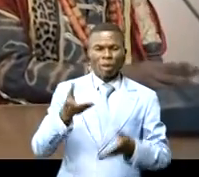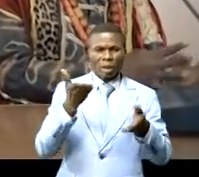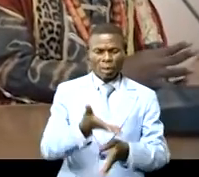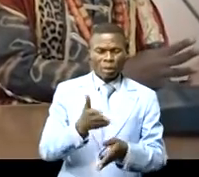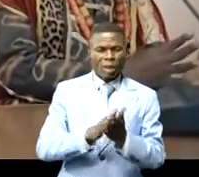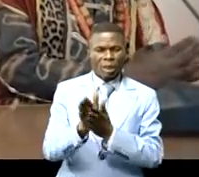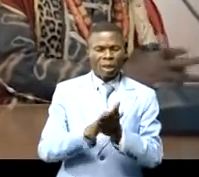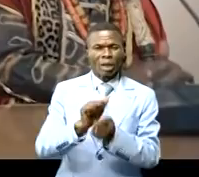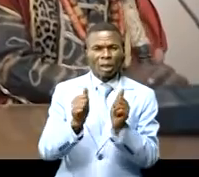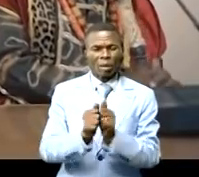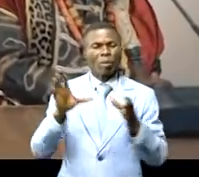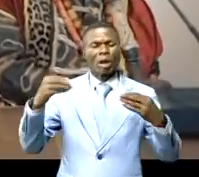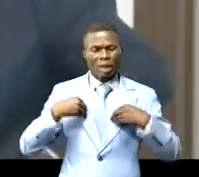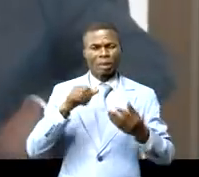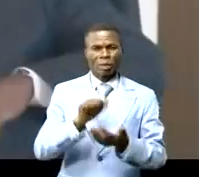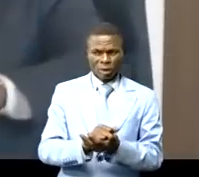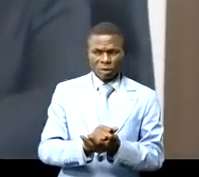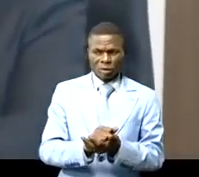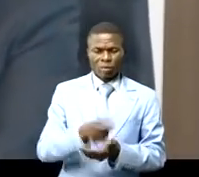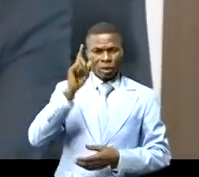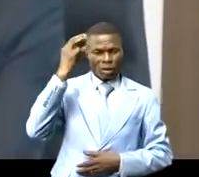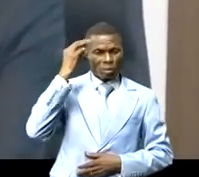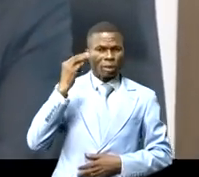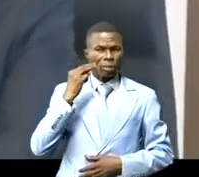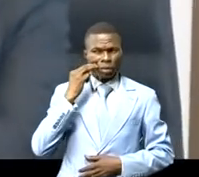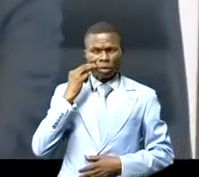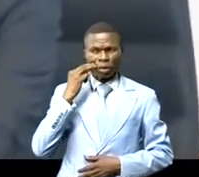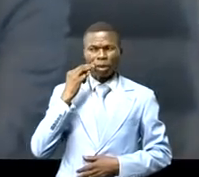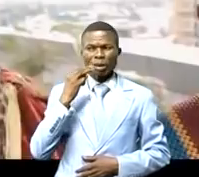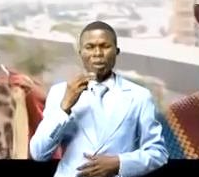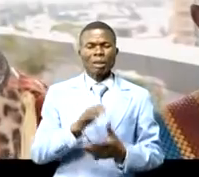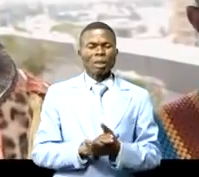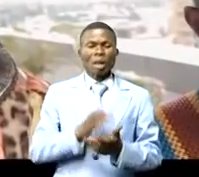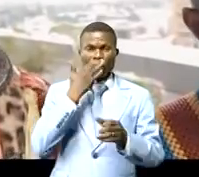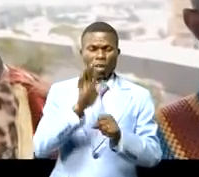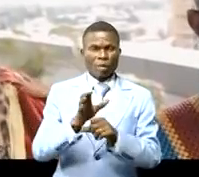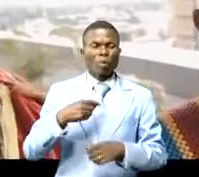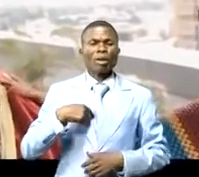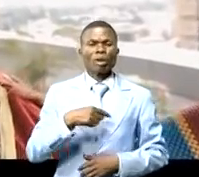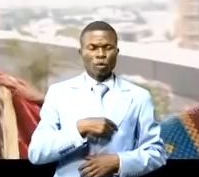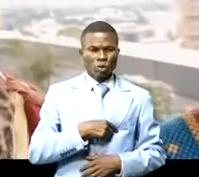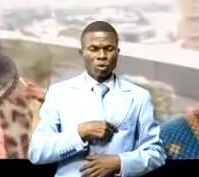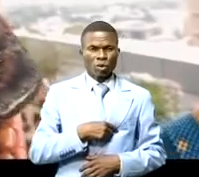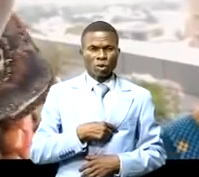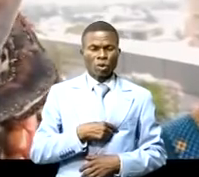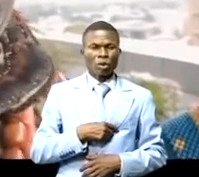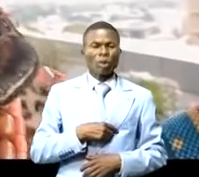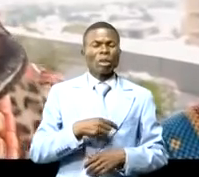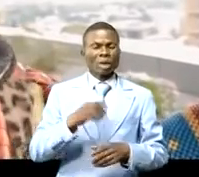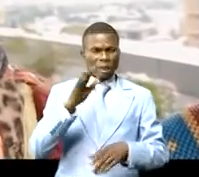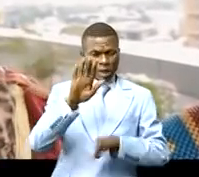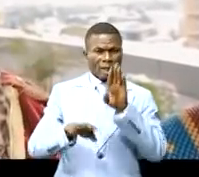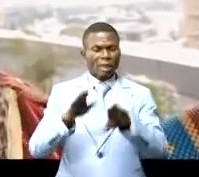pris en compte par les chefs du gouvernement. Le Premier ministre en homme d'État nous a rassurés que le processus